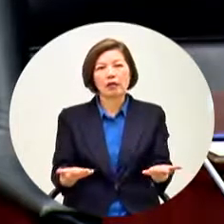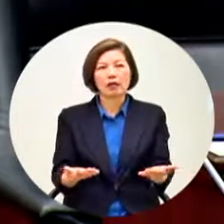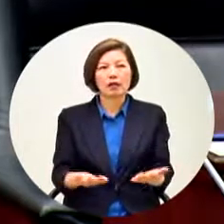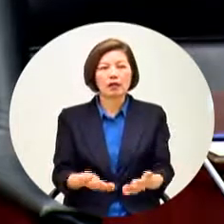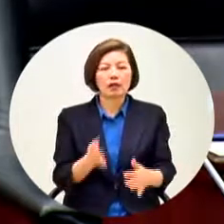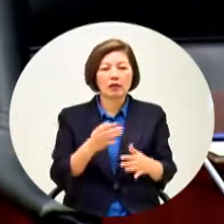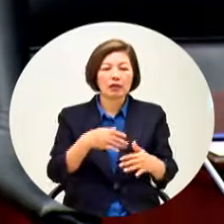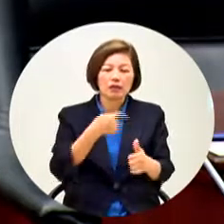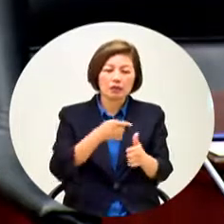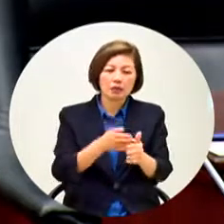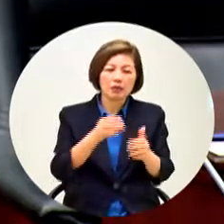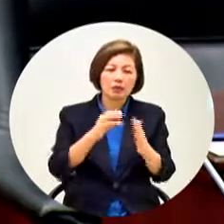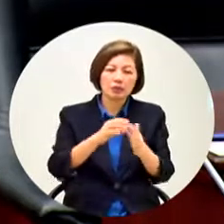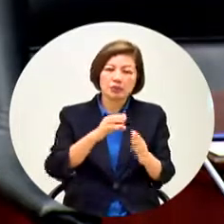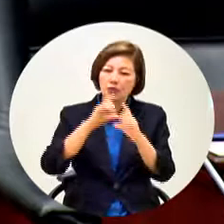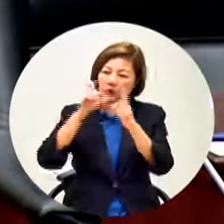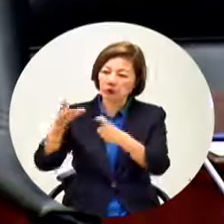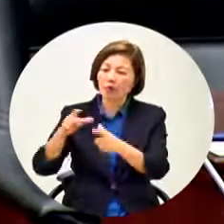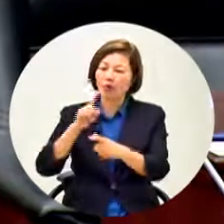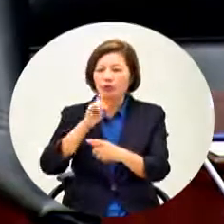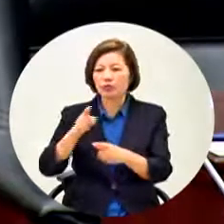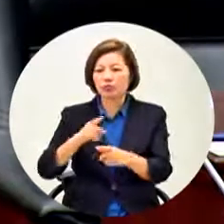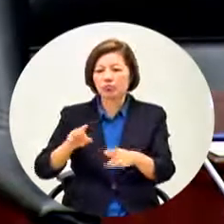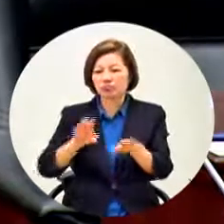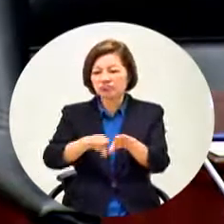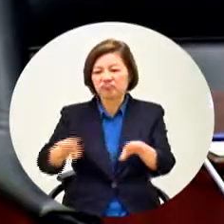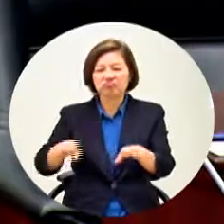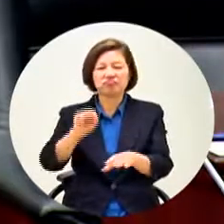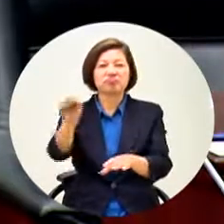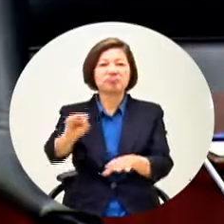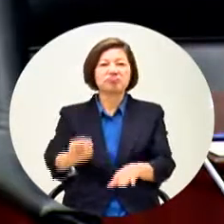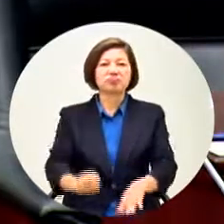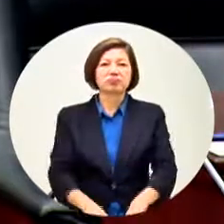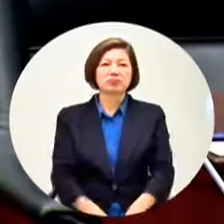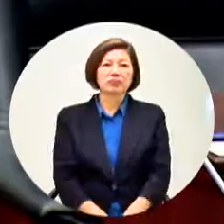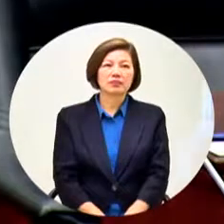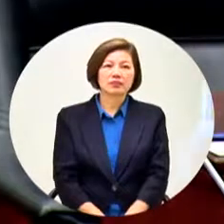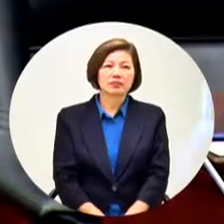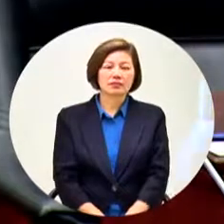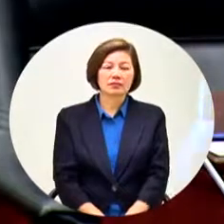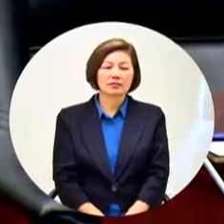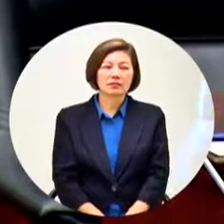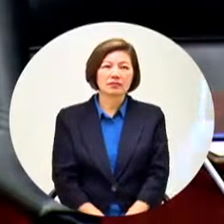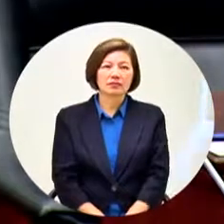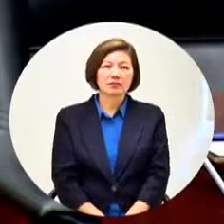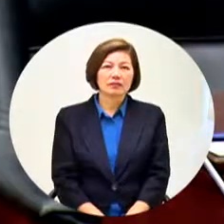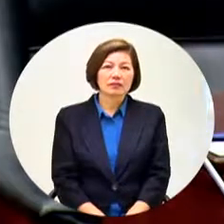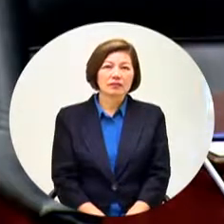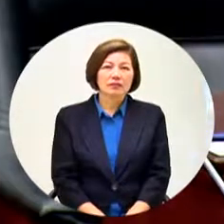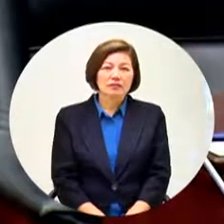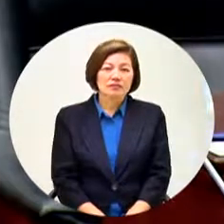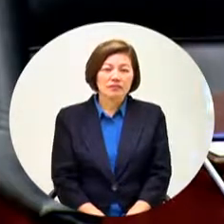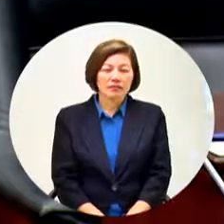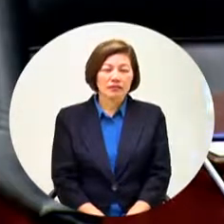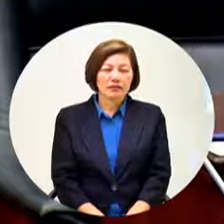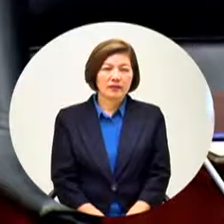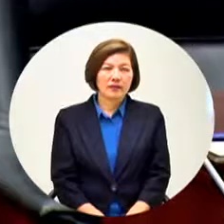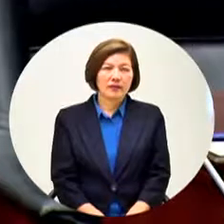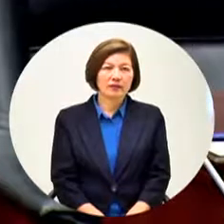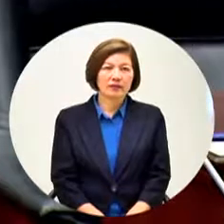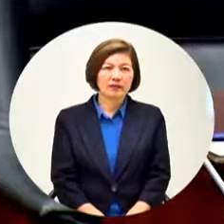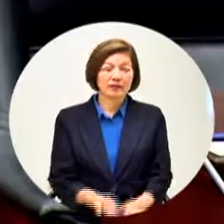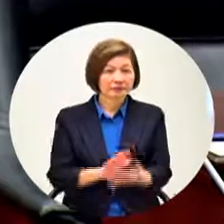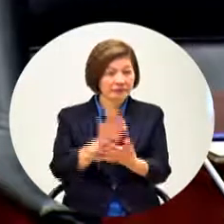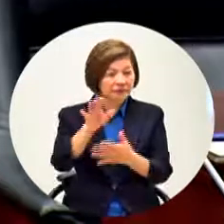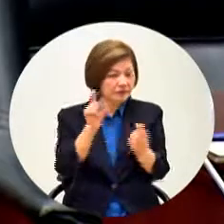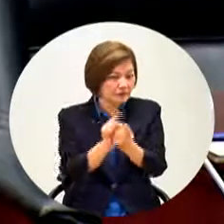停，安尼你看这个情形。未来是咪有哪像本色讲的，拄到这情